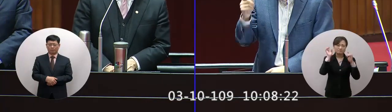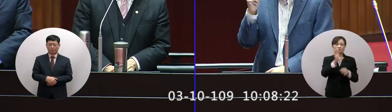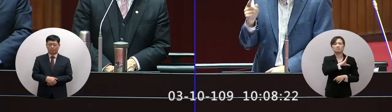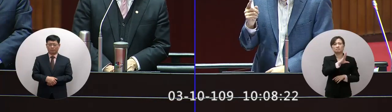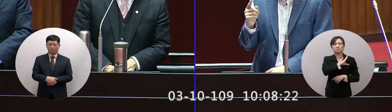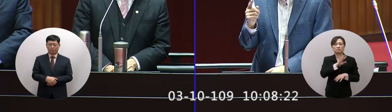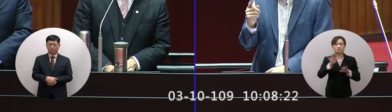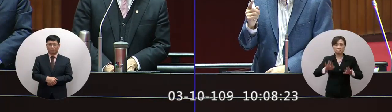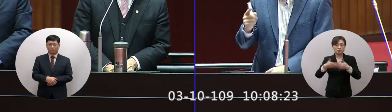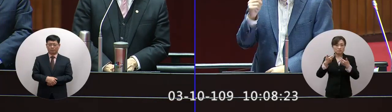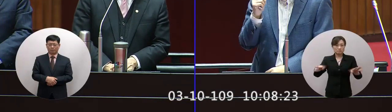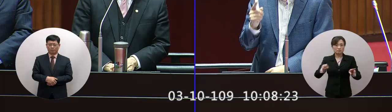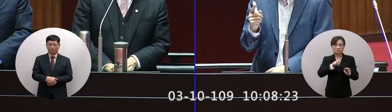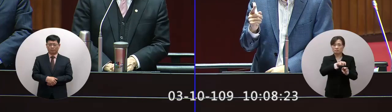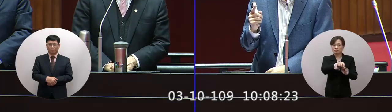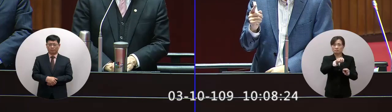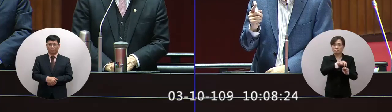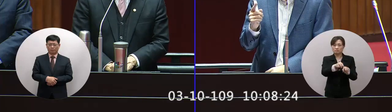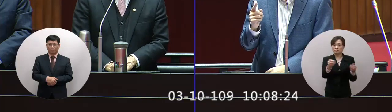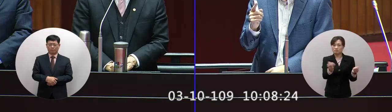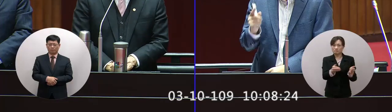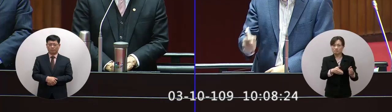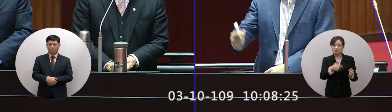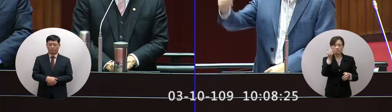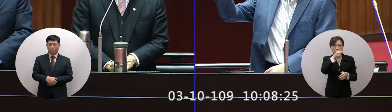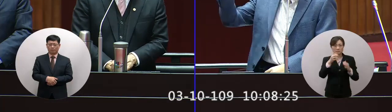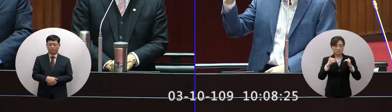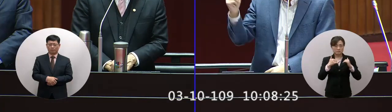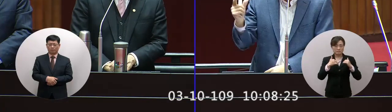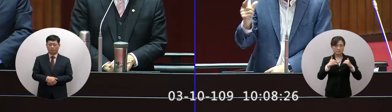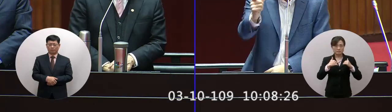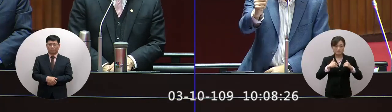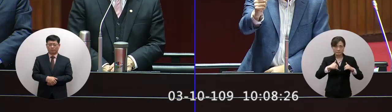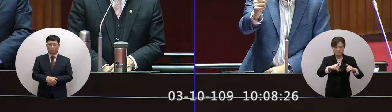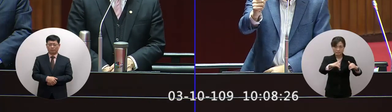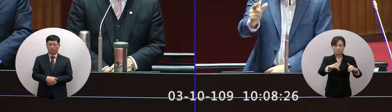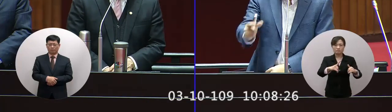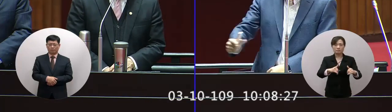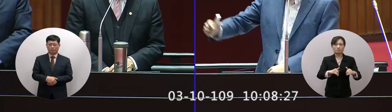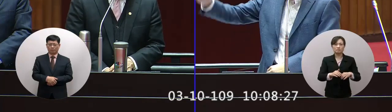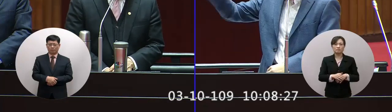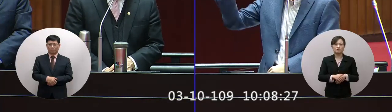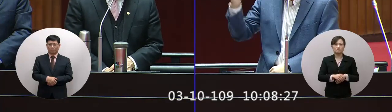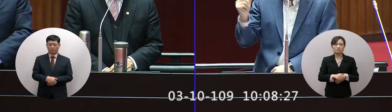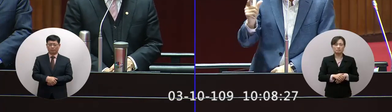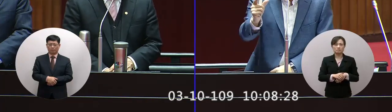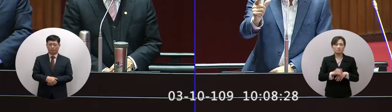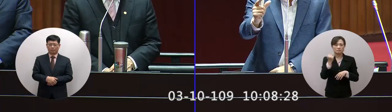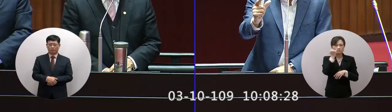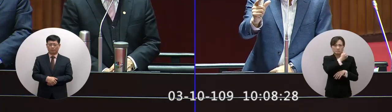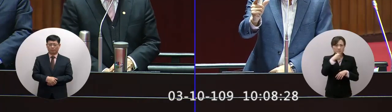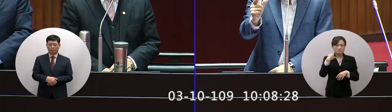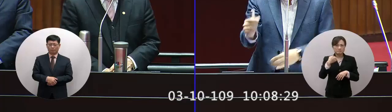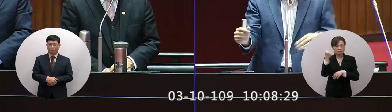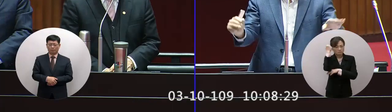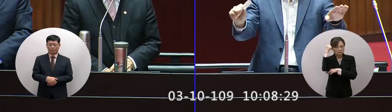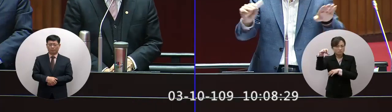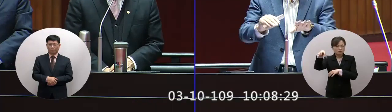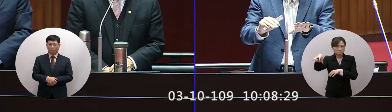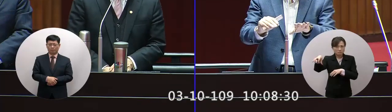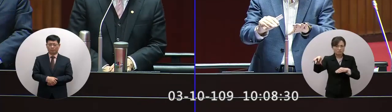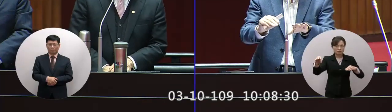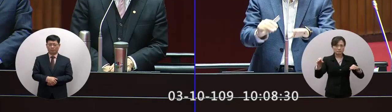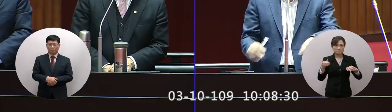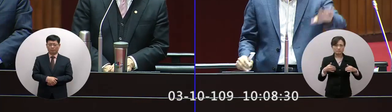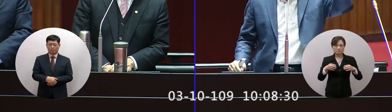程、快速道路，因为要载人，很多都往人群里面去钻，直接就冲到住宅区里面，这就产